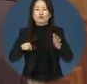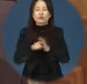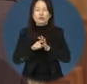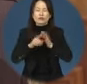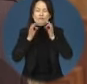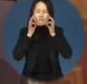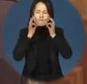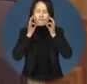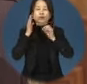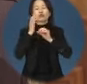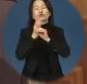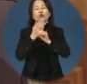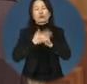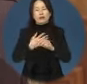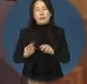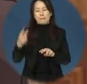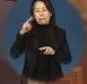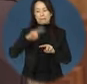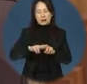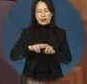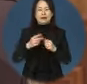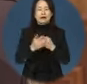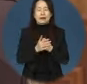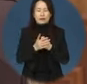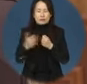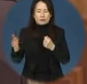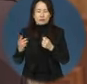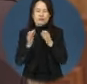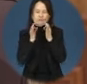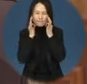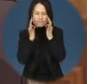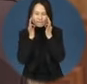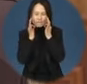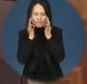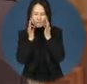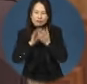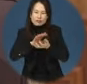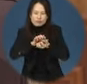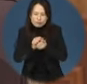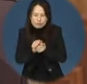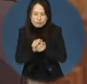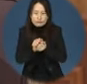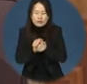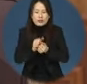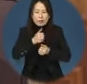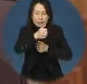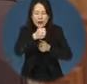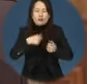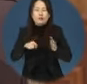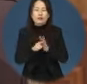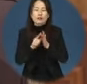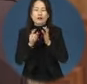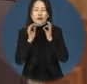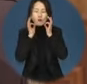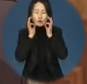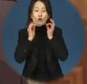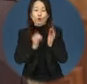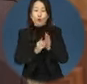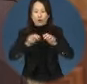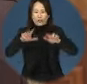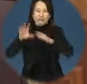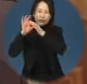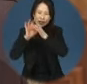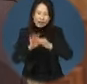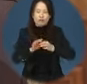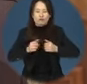과정이 있기 때문에 행정안전부 로서는 최선을 다해서 그러나 극복을 위해서 일을 해왔고 지금도 열심히